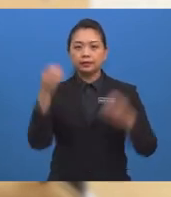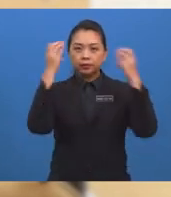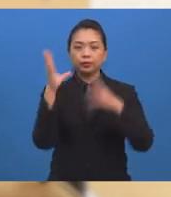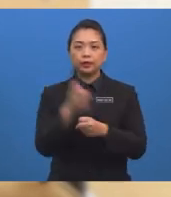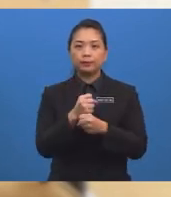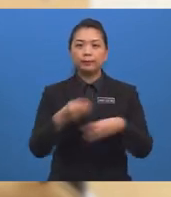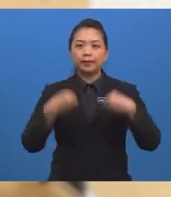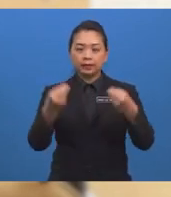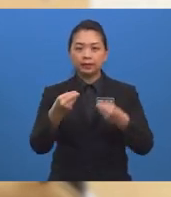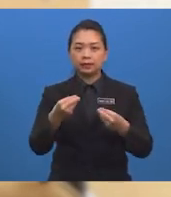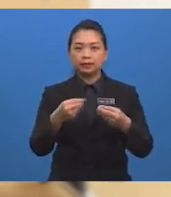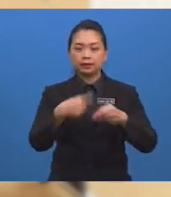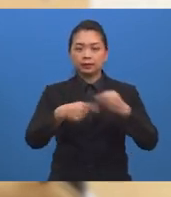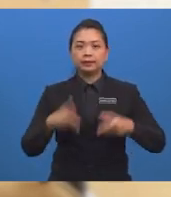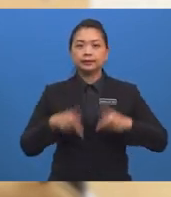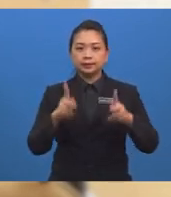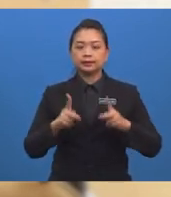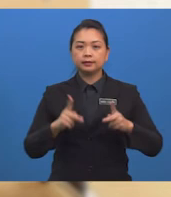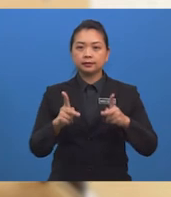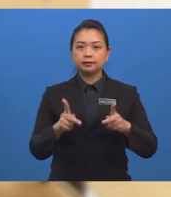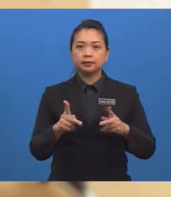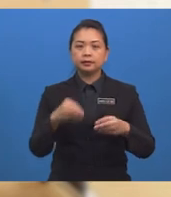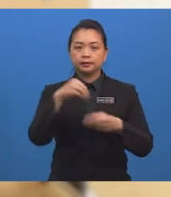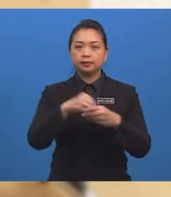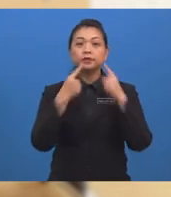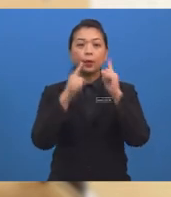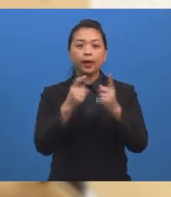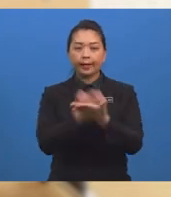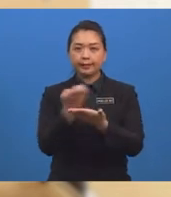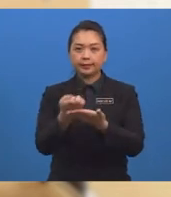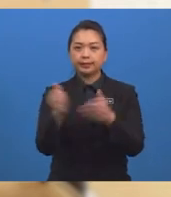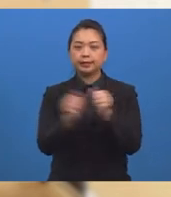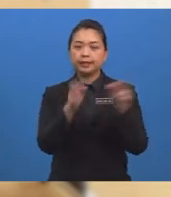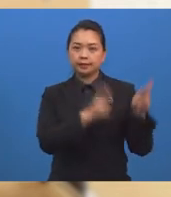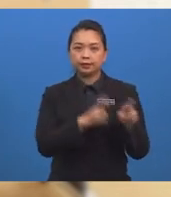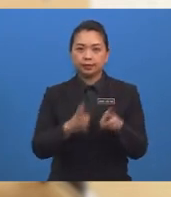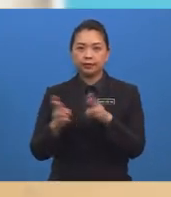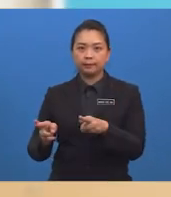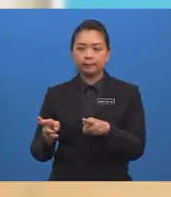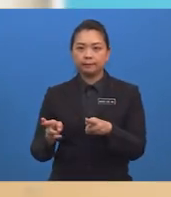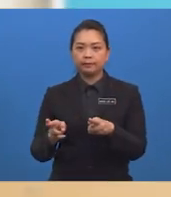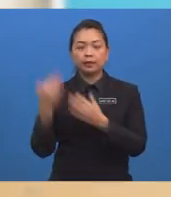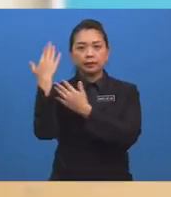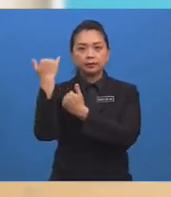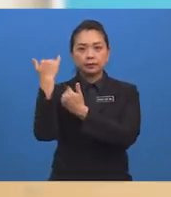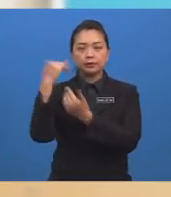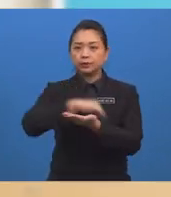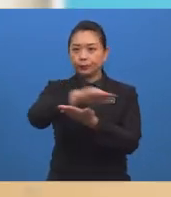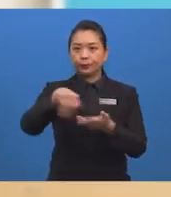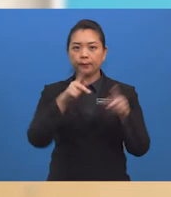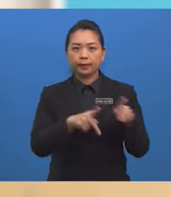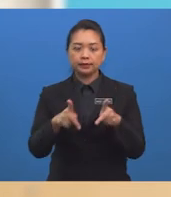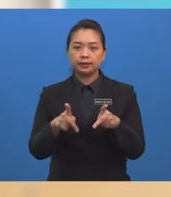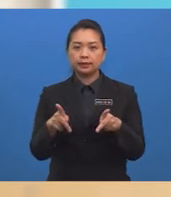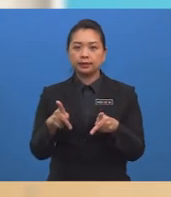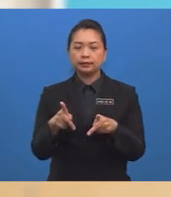berikan tentang teknik-teknik yang ada dalam menjawab esei dengan terancang. Diharap para pelajar